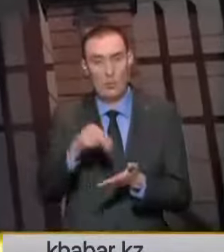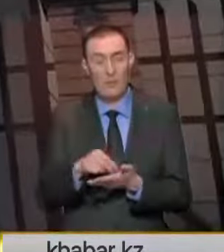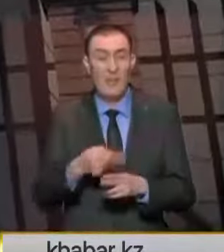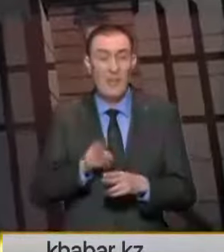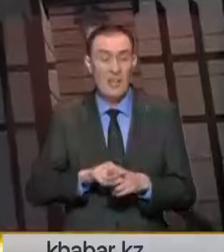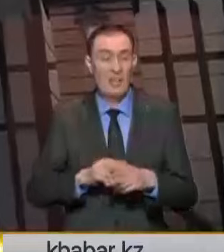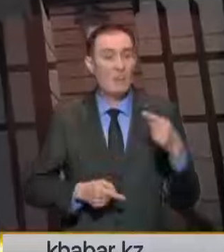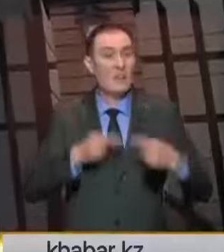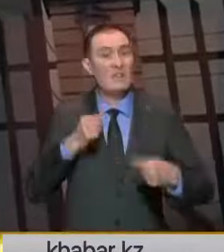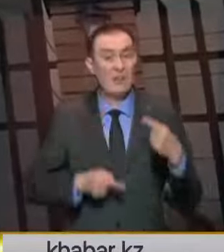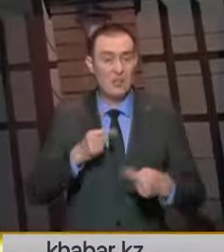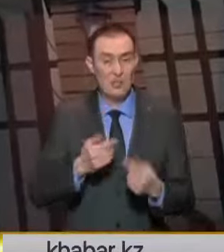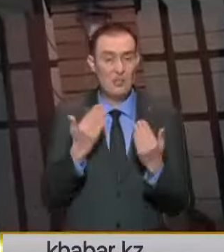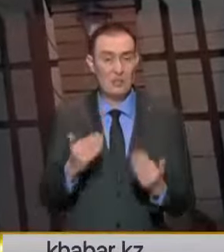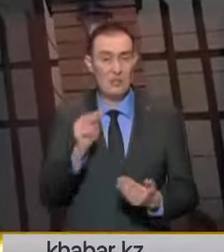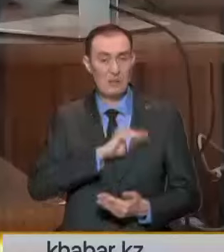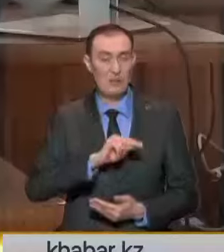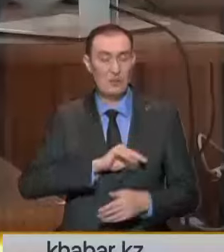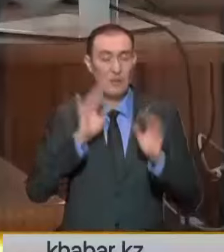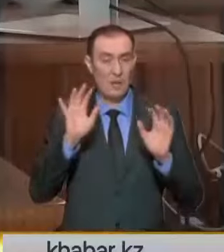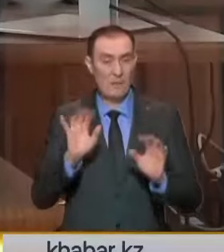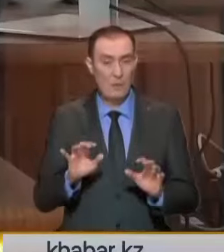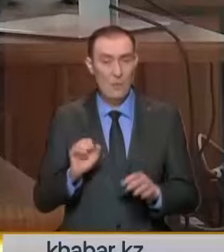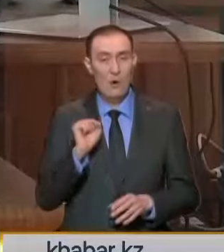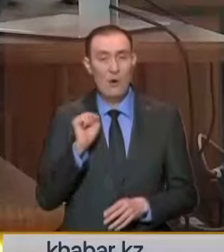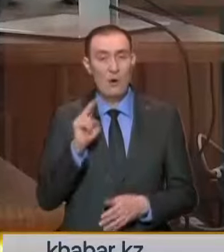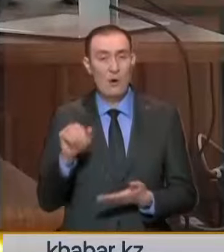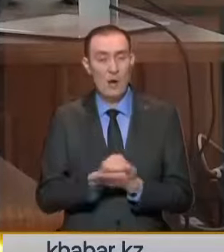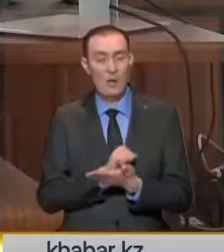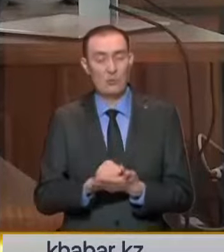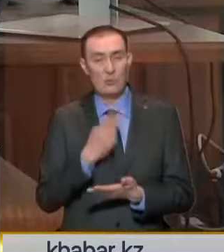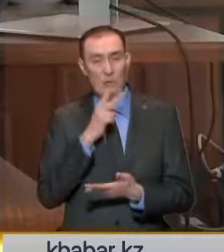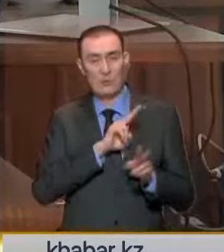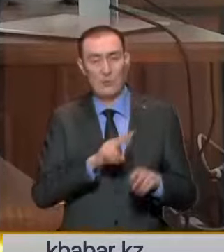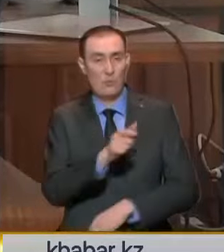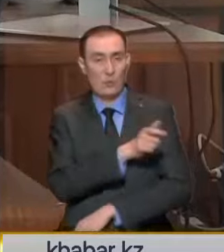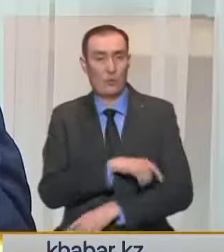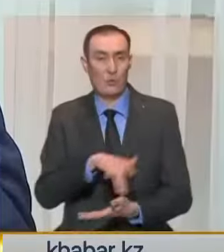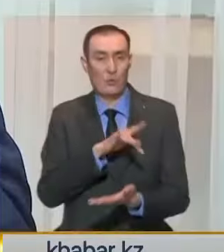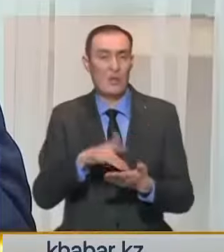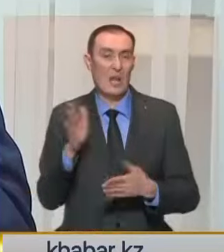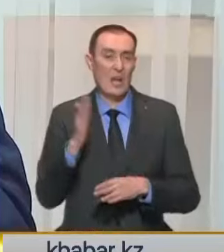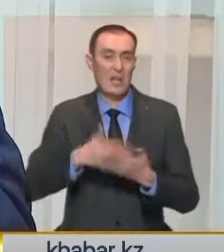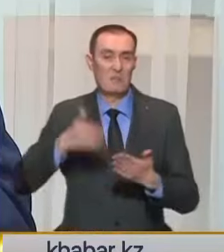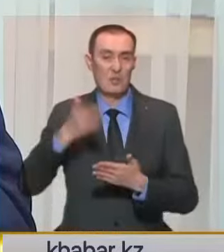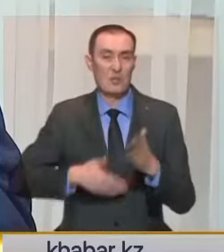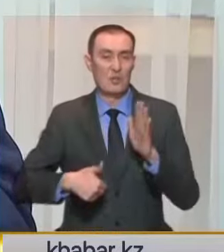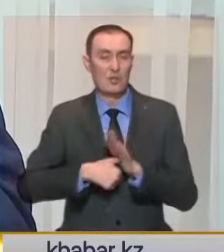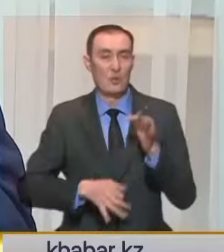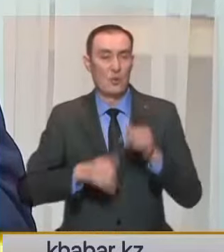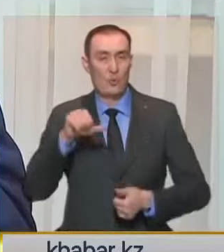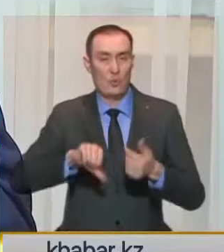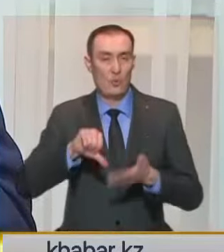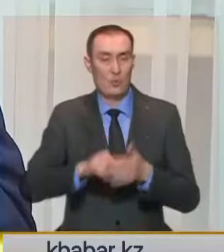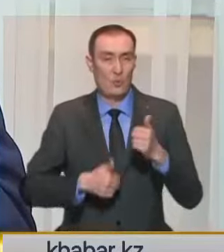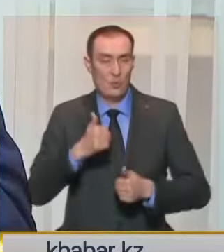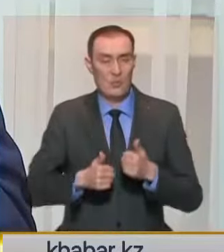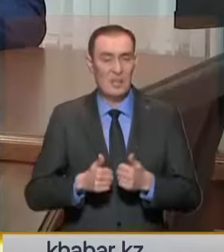Это противоречит действующему законодательству. По акту надзора прокуроры города отменили 6 конкурсов за